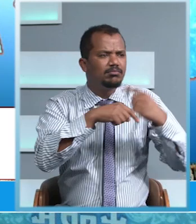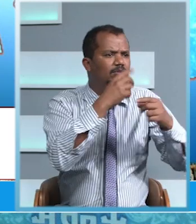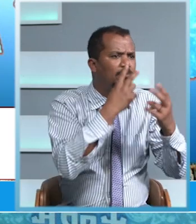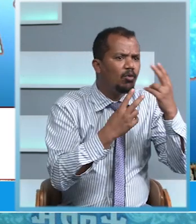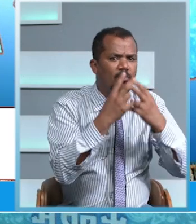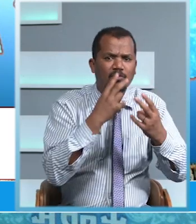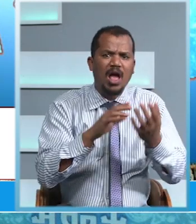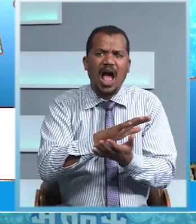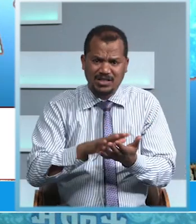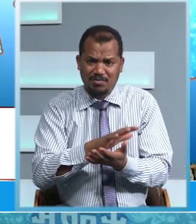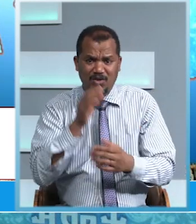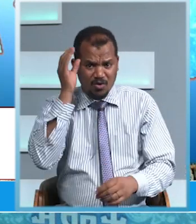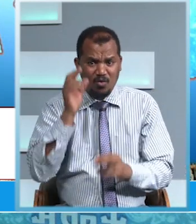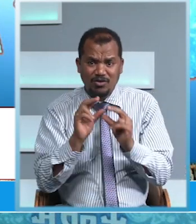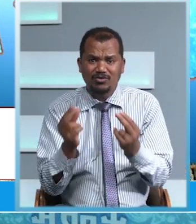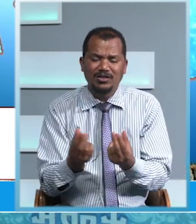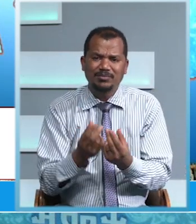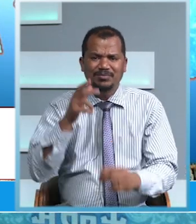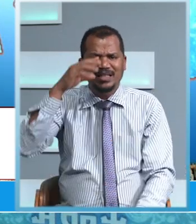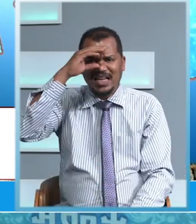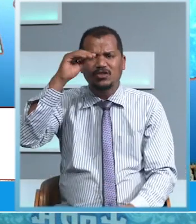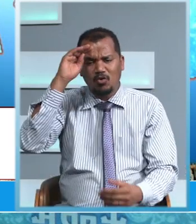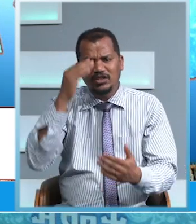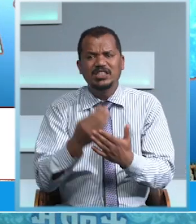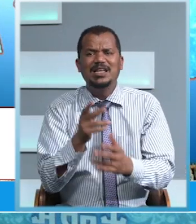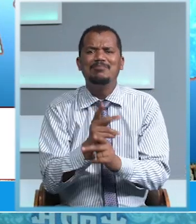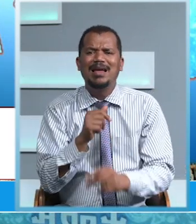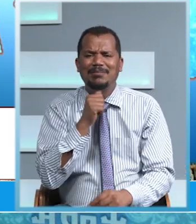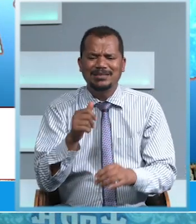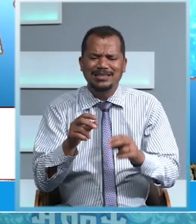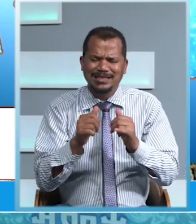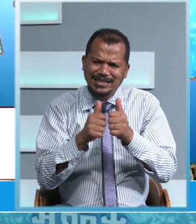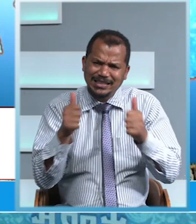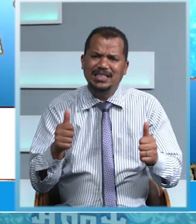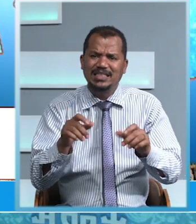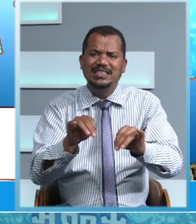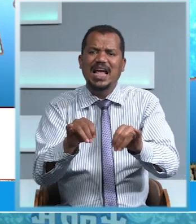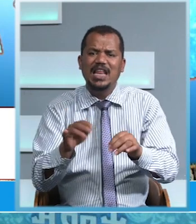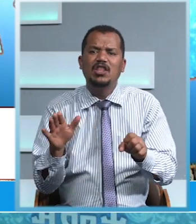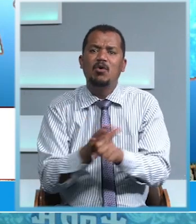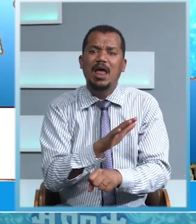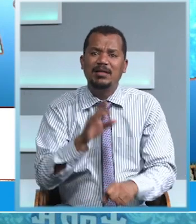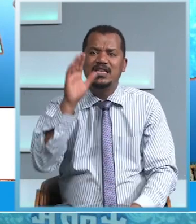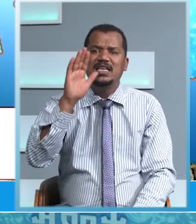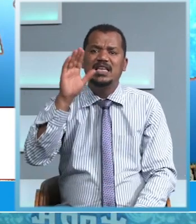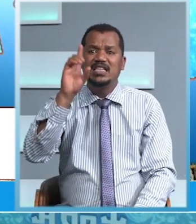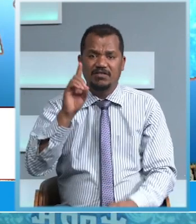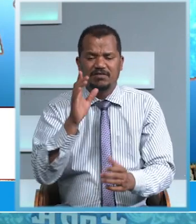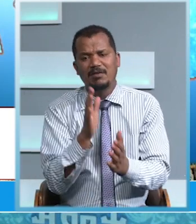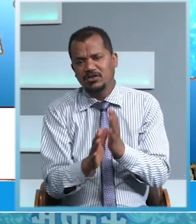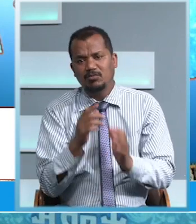ሆስፒታል በጎበኙበት ወቅት አሸባሪው የህወሓት ቡድን ከሰው ልጅ የማይጠበቅ እጅግ ጭካኔ የተሞላ ግፍ